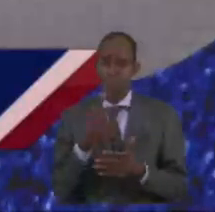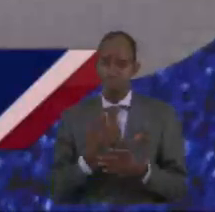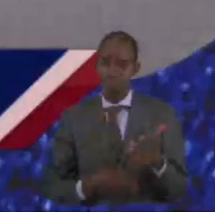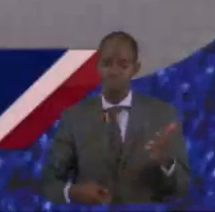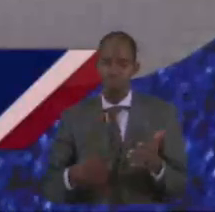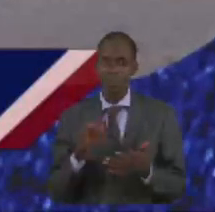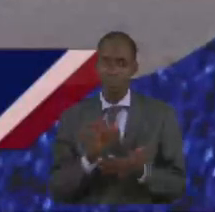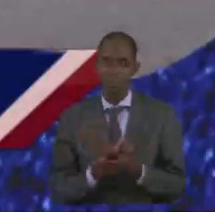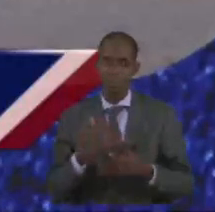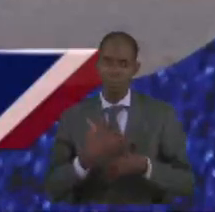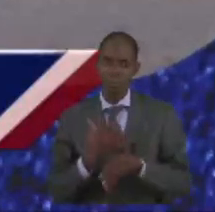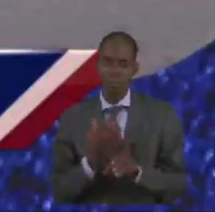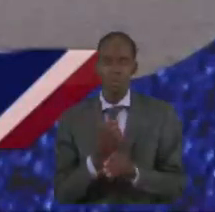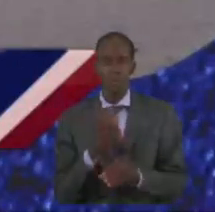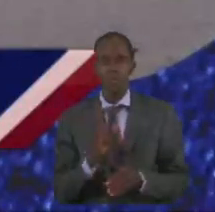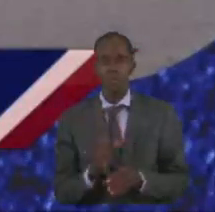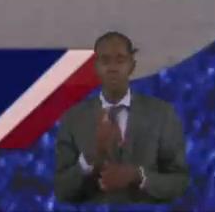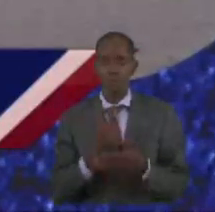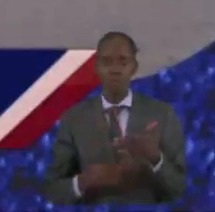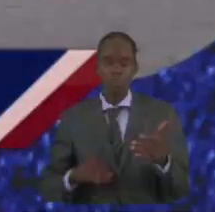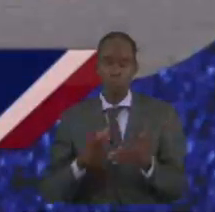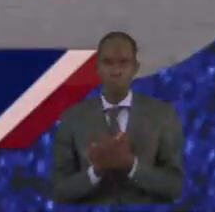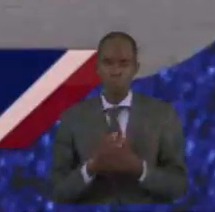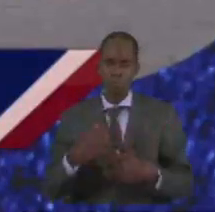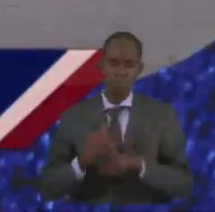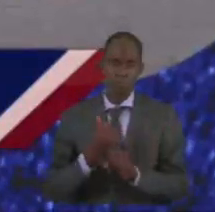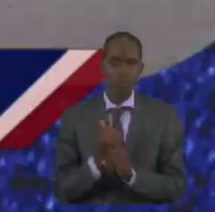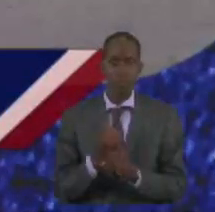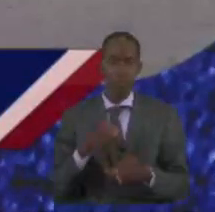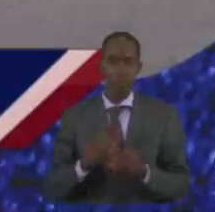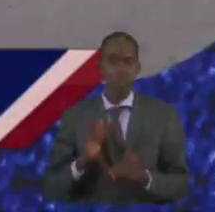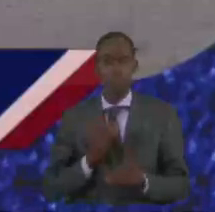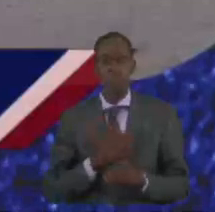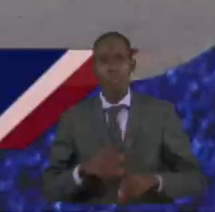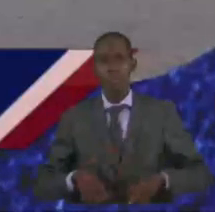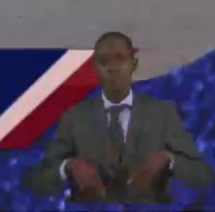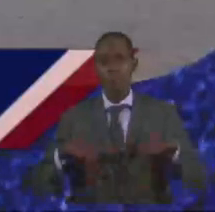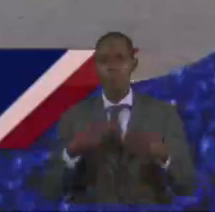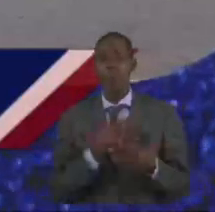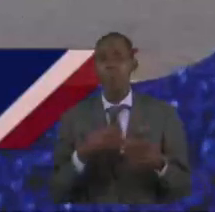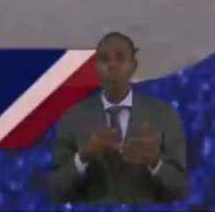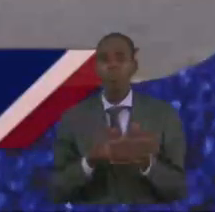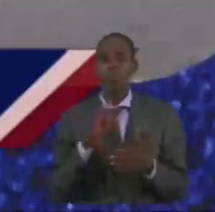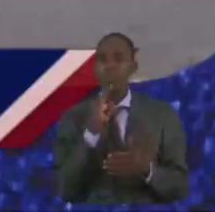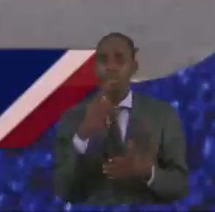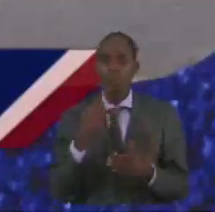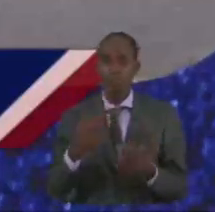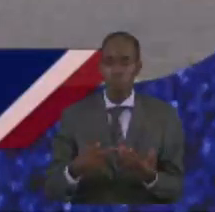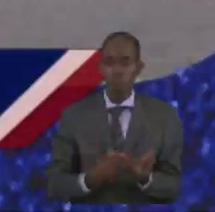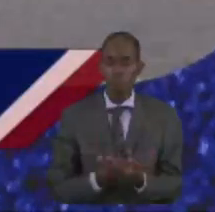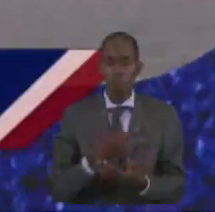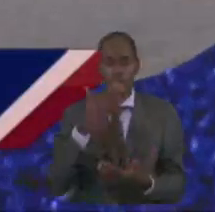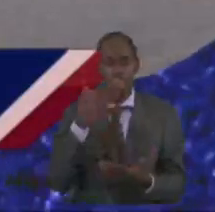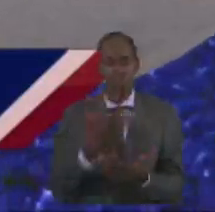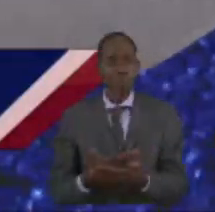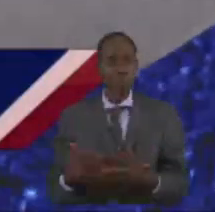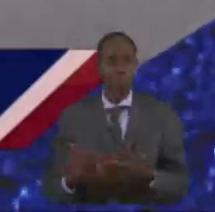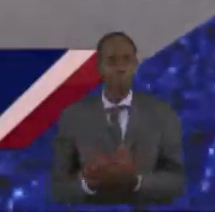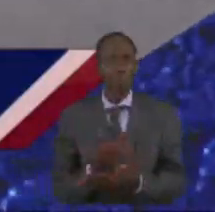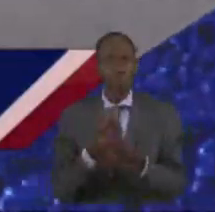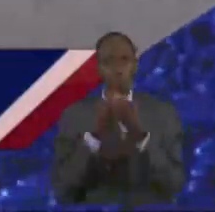implique, ce que cela crée, ce que cela génère dans notre vie. Et c'est l'évangile, la